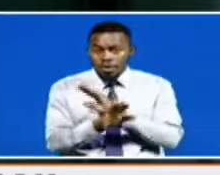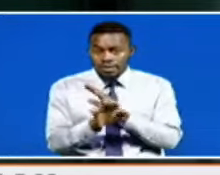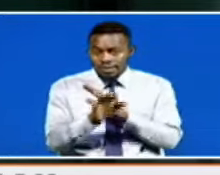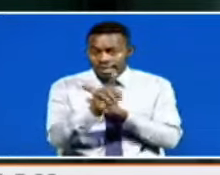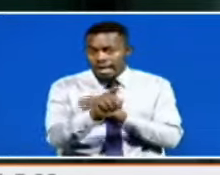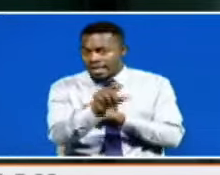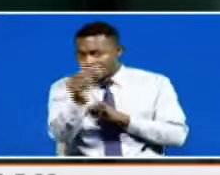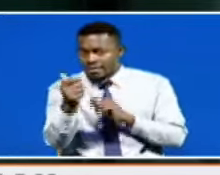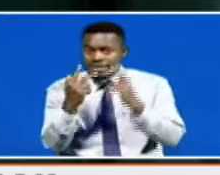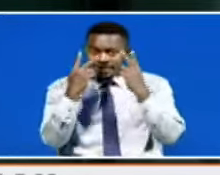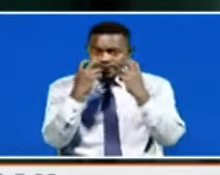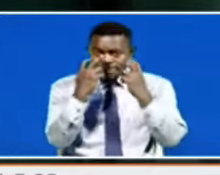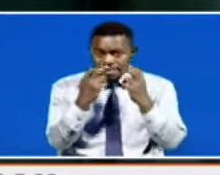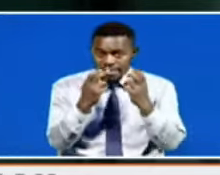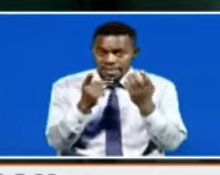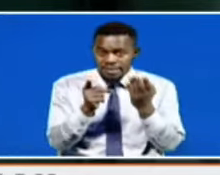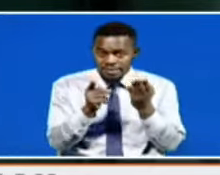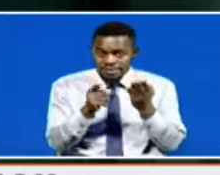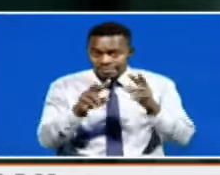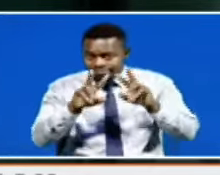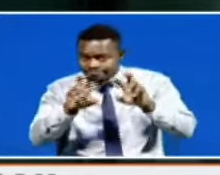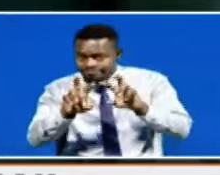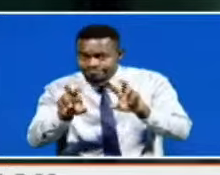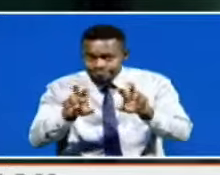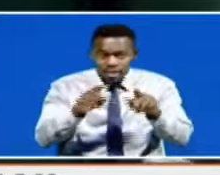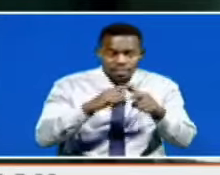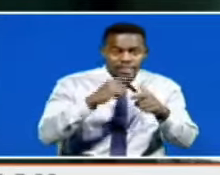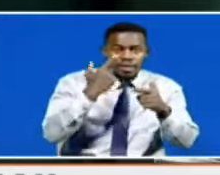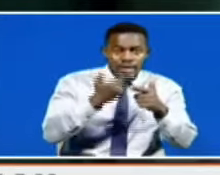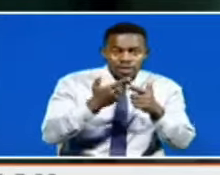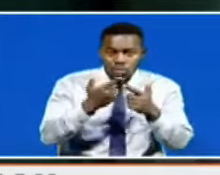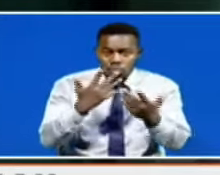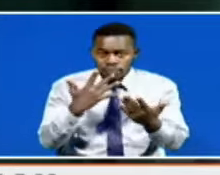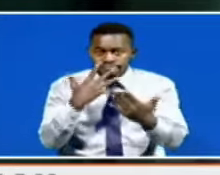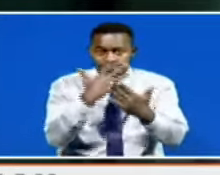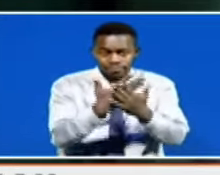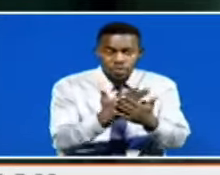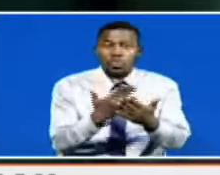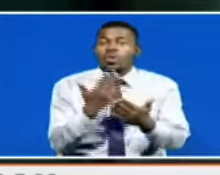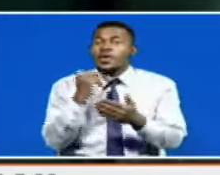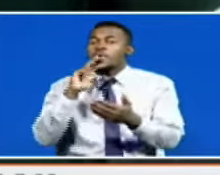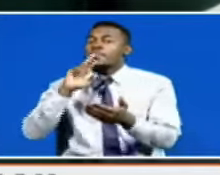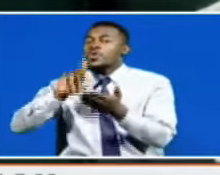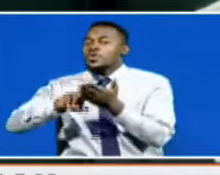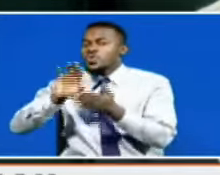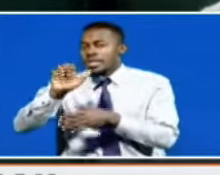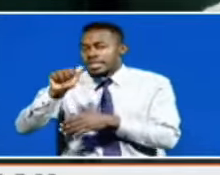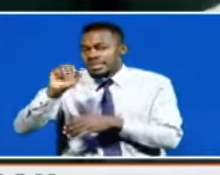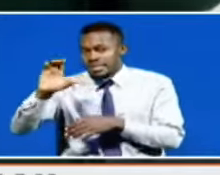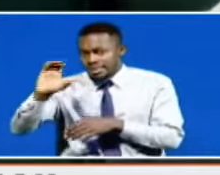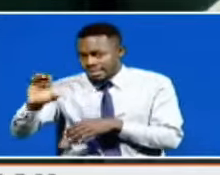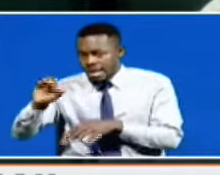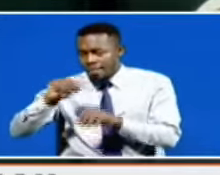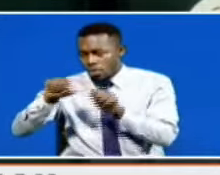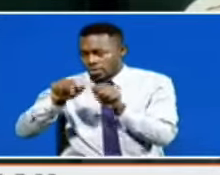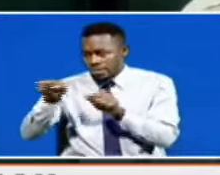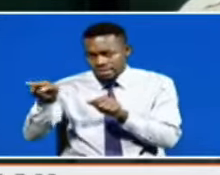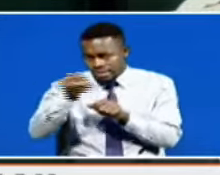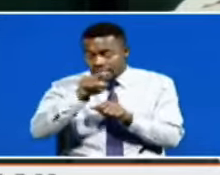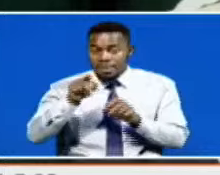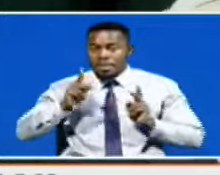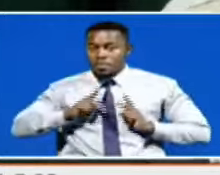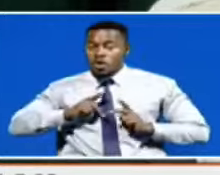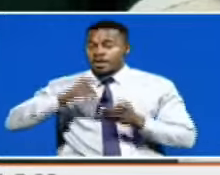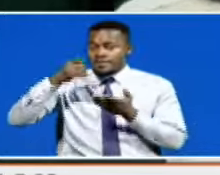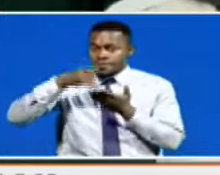arrested. We advise them to immediately report to EACC Integrity Center Police Station